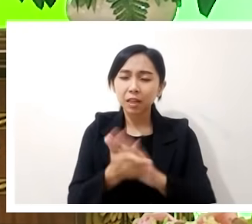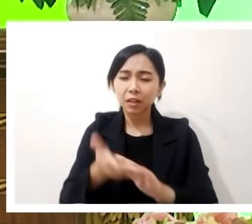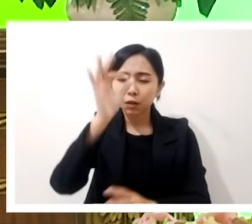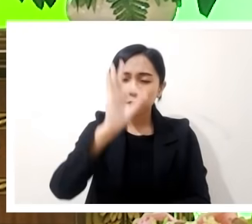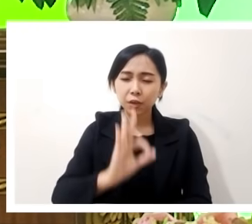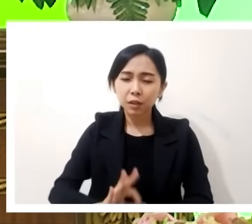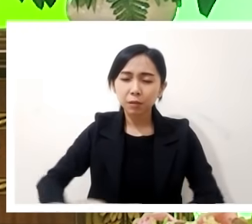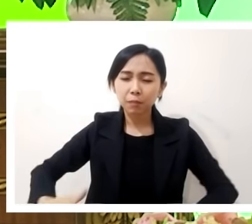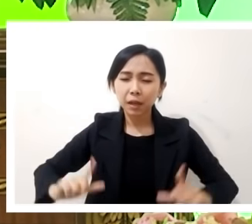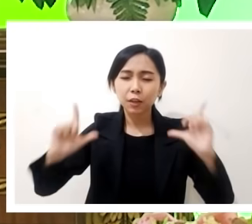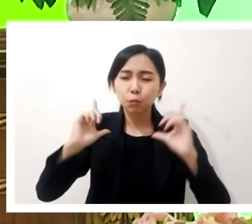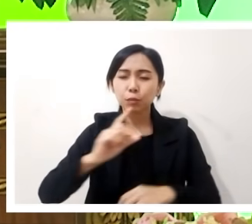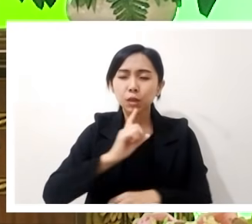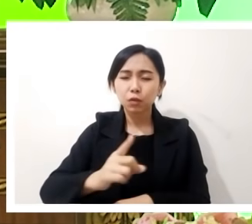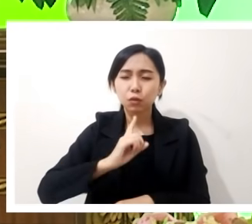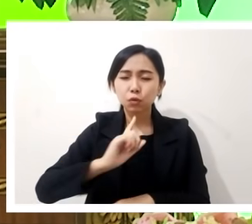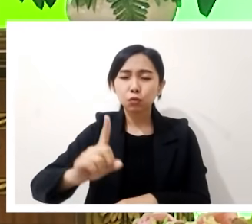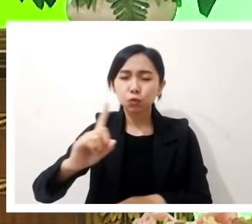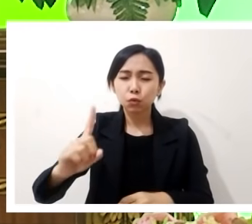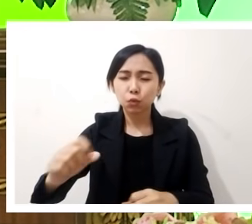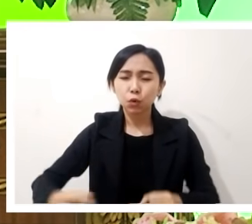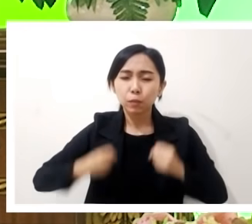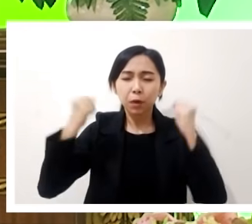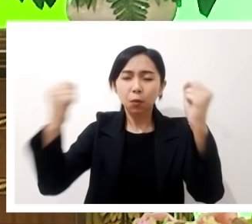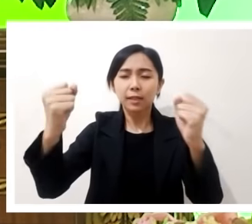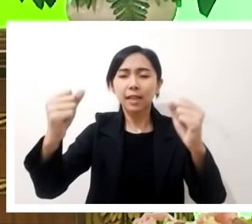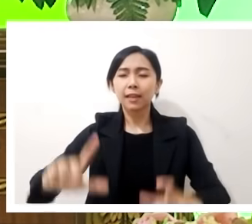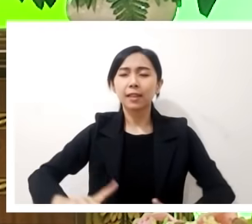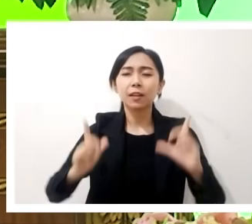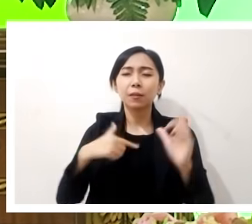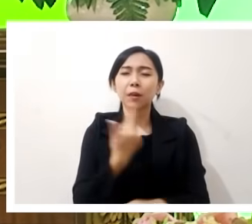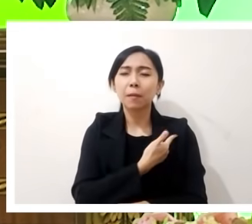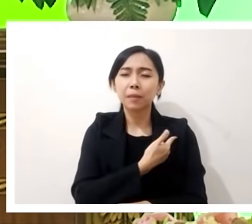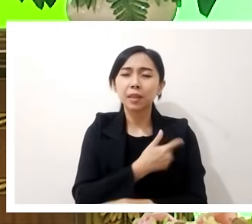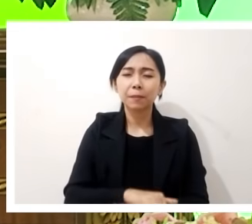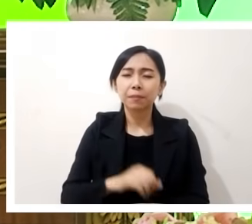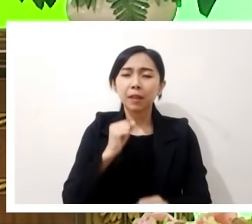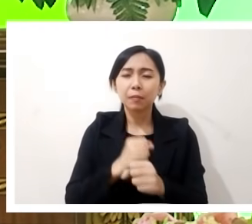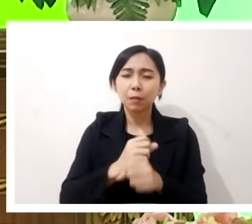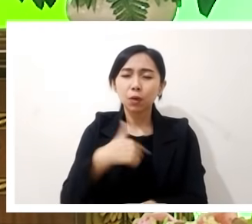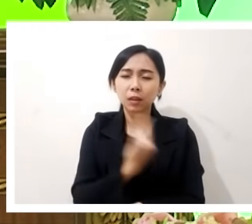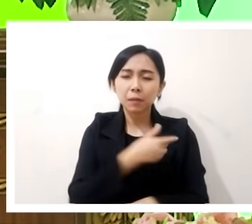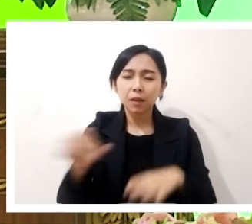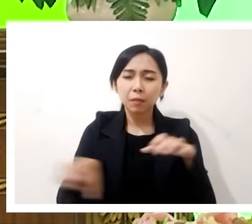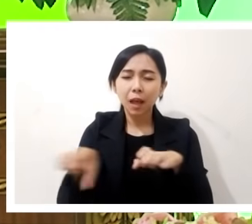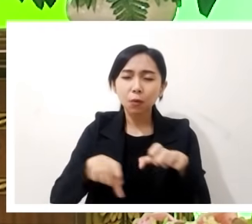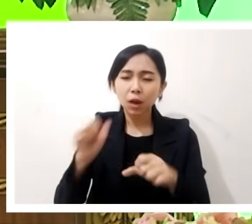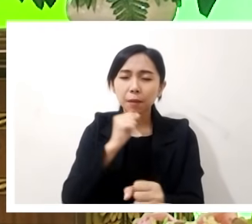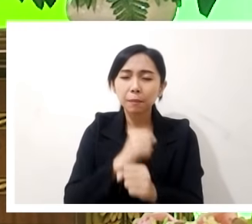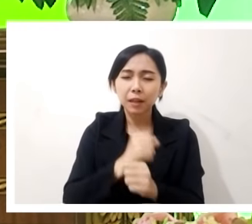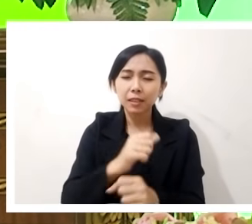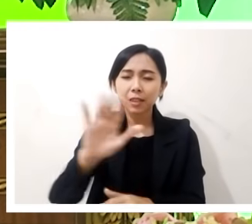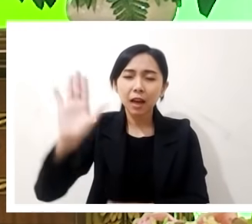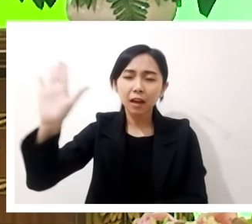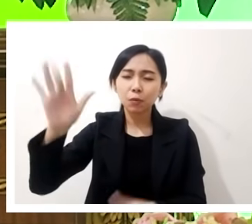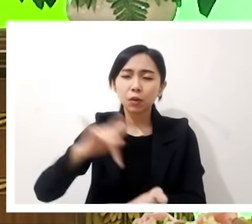itu sungguh-sungguh menguasai hidup kami, dan mendorong kami untuk mengerjakan pekerjaan Tuhan di tengah-tengah